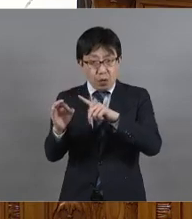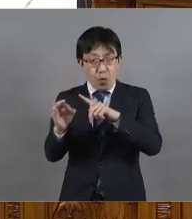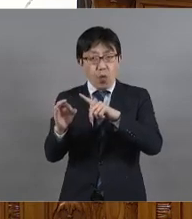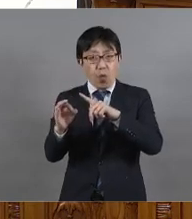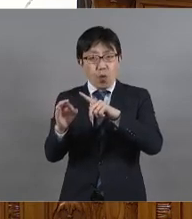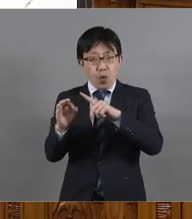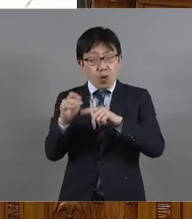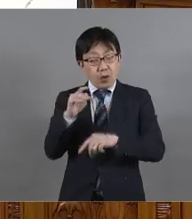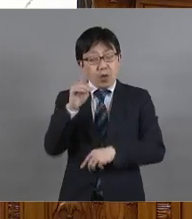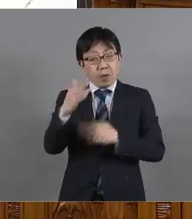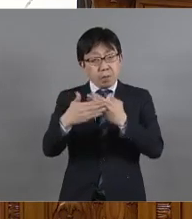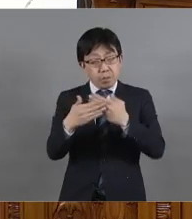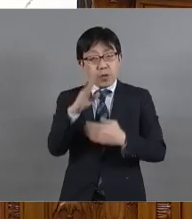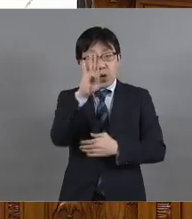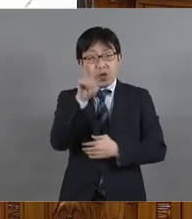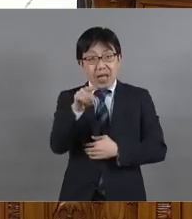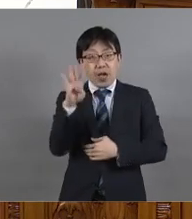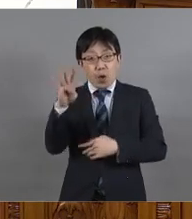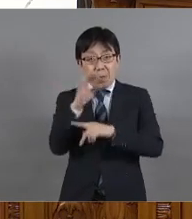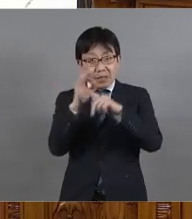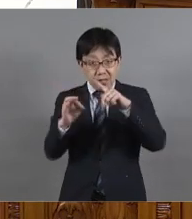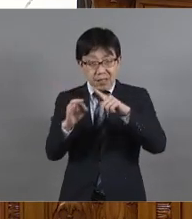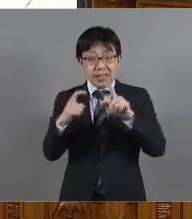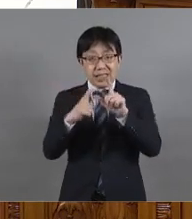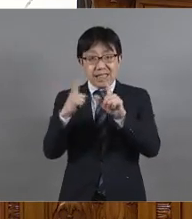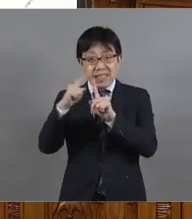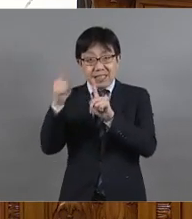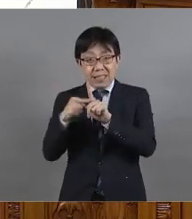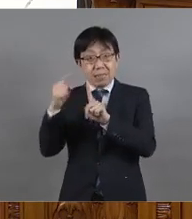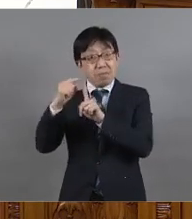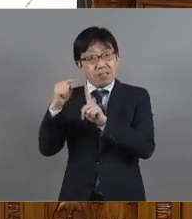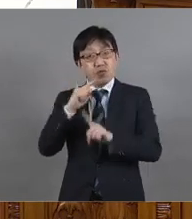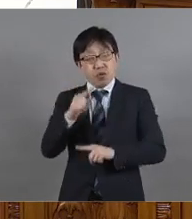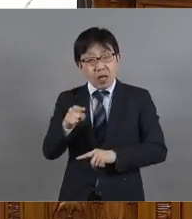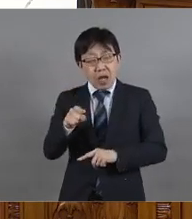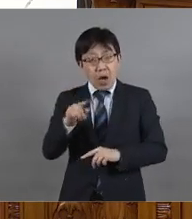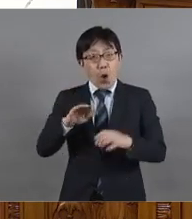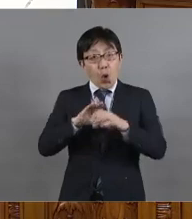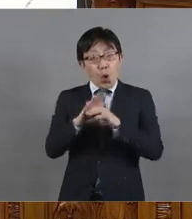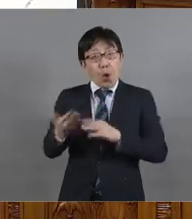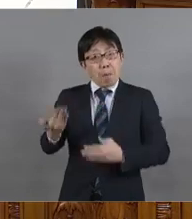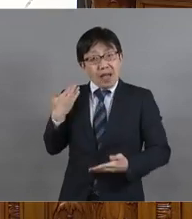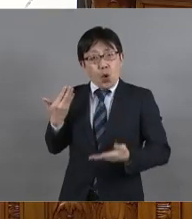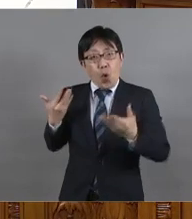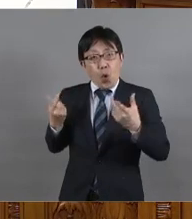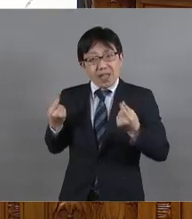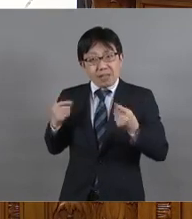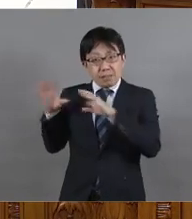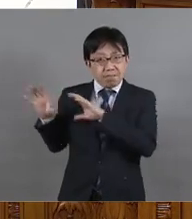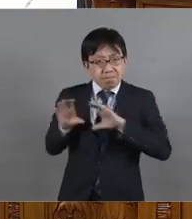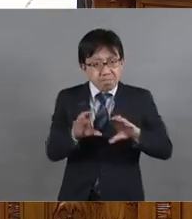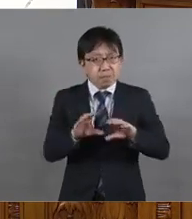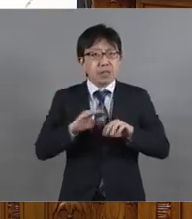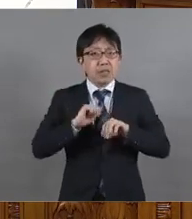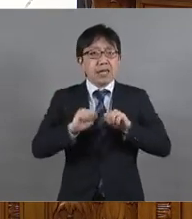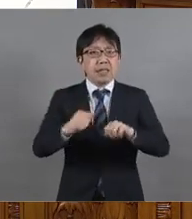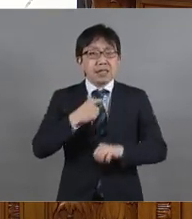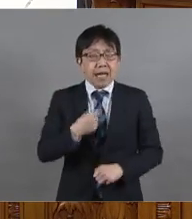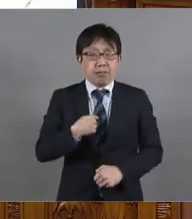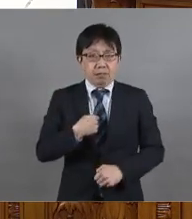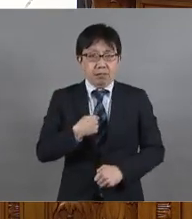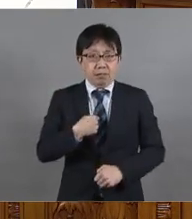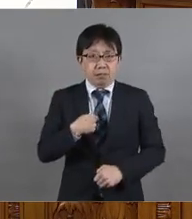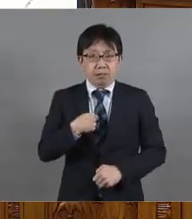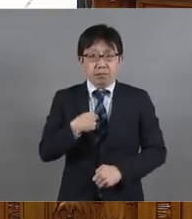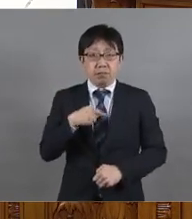4.4%程度gdp は来年度中にはこの名前の水準を回復することを見込んでおりますその